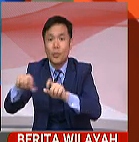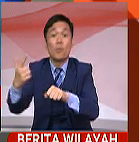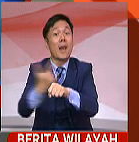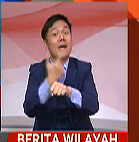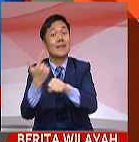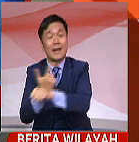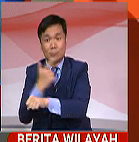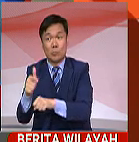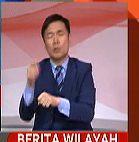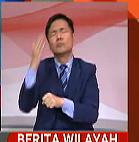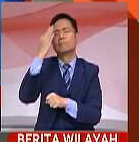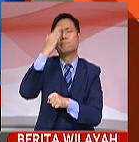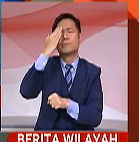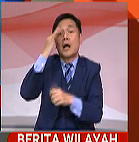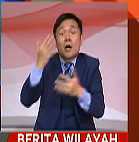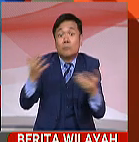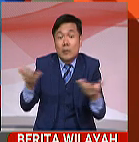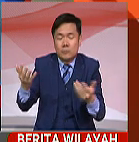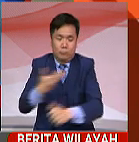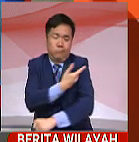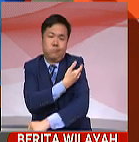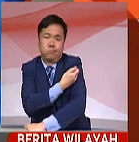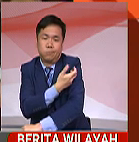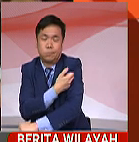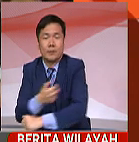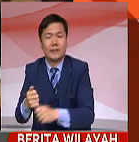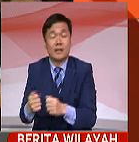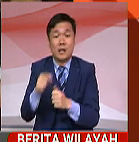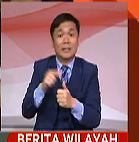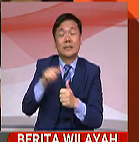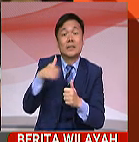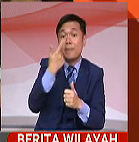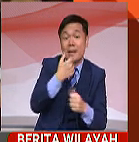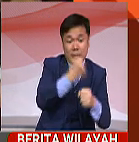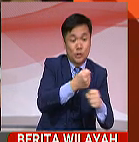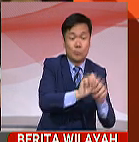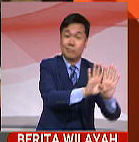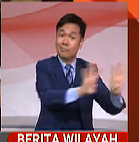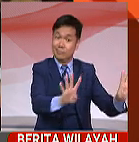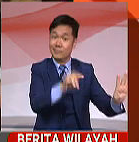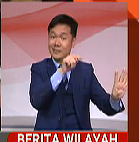untuk mengukuhkan kefahaman tentang proses vaksinasi COVID-19 kepada petugas kesihatan